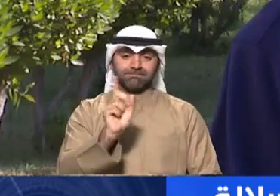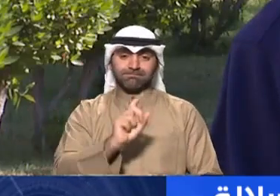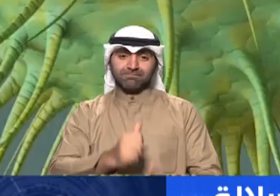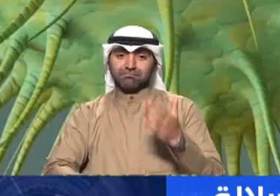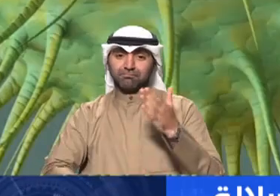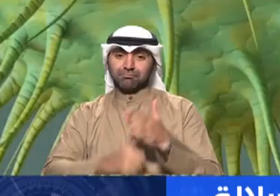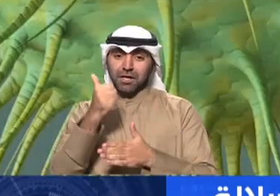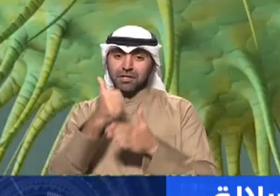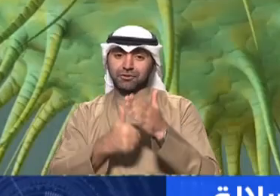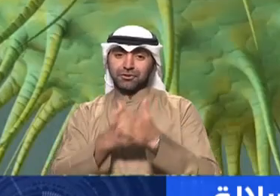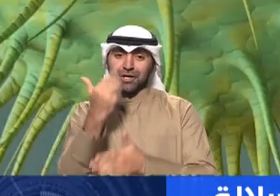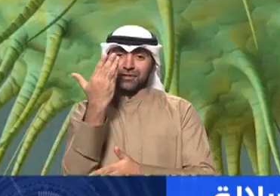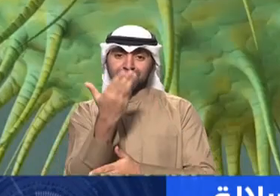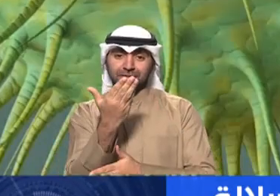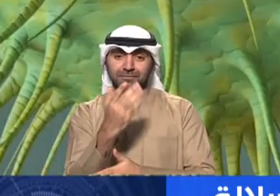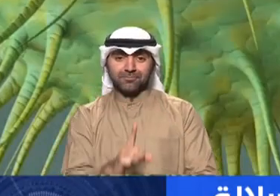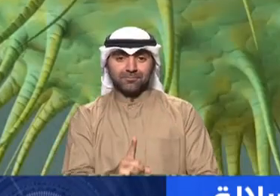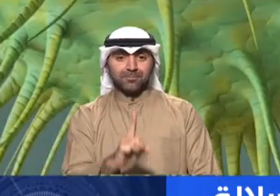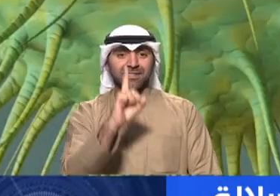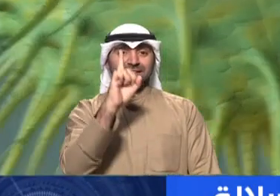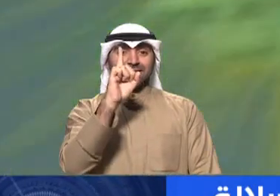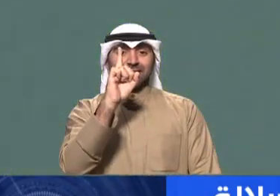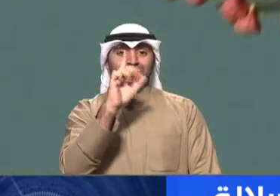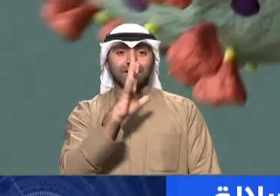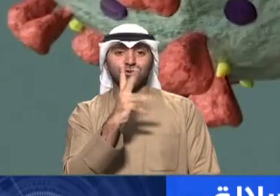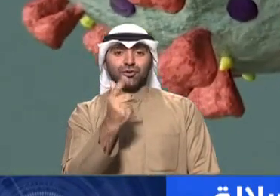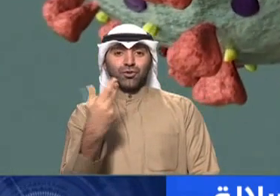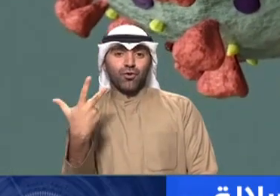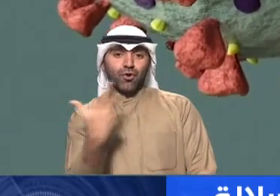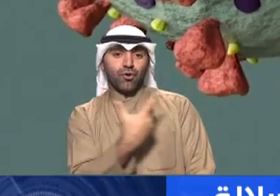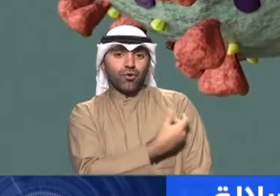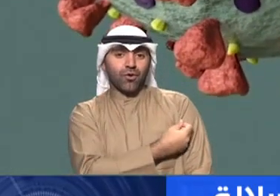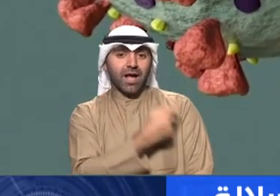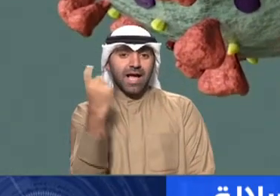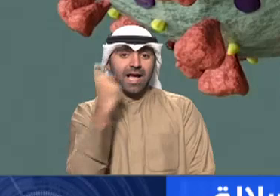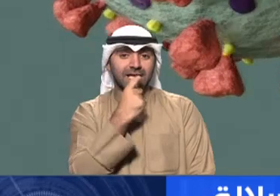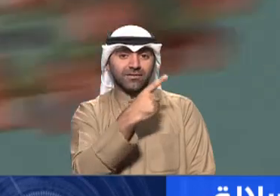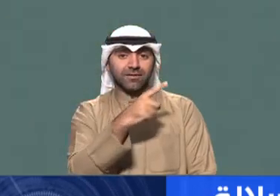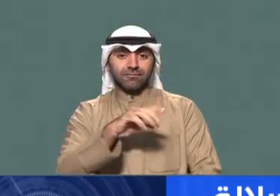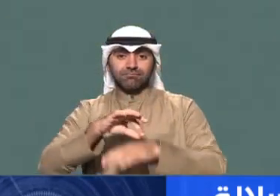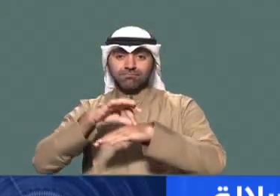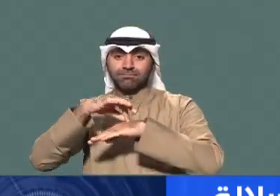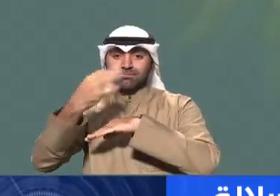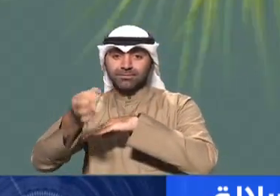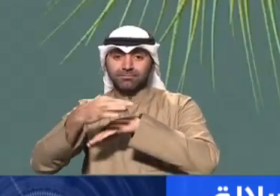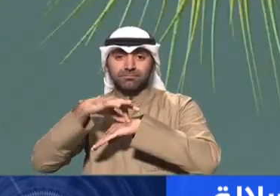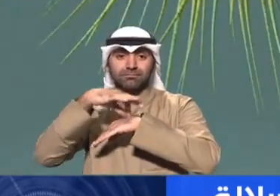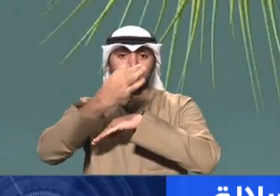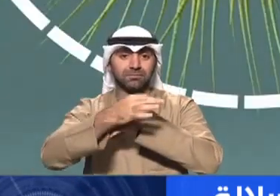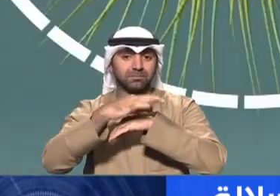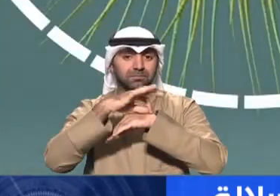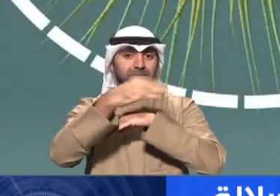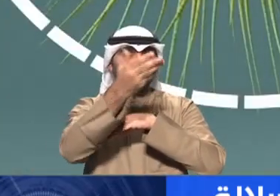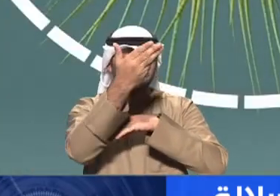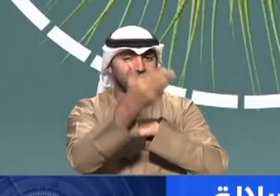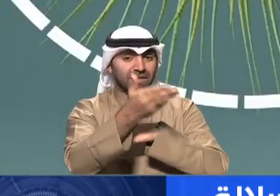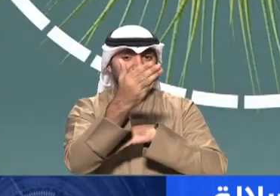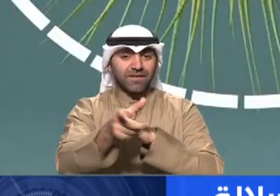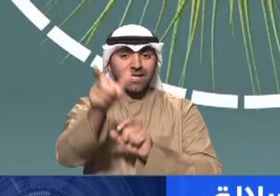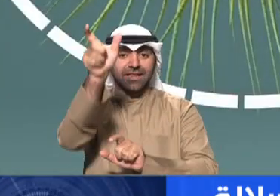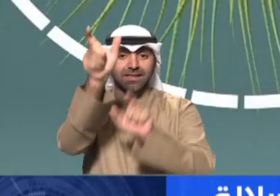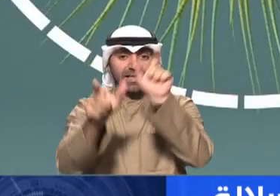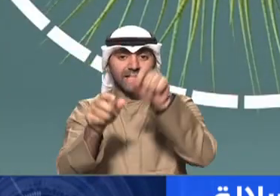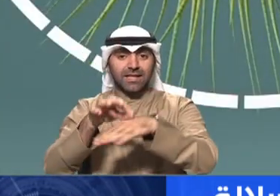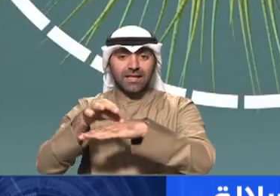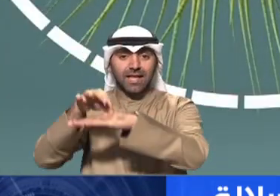لأن اللقاح ينتج أجسام مضادة مختلفة، والأجسام المضادة المختلفة هذه تؤثر على أجزاء مختلفة